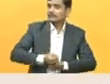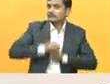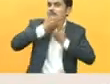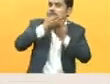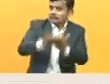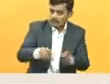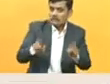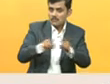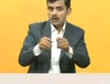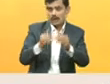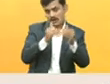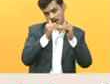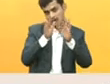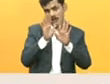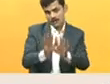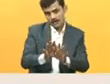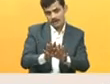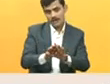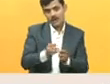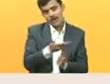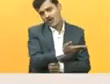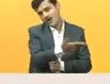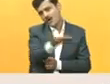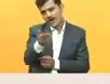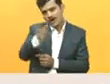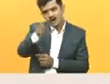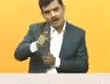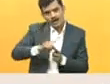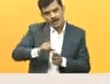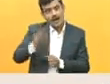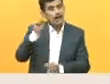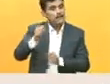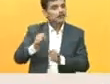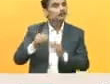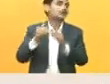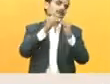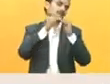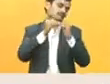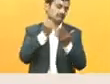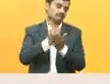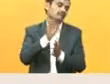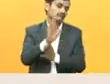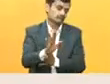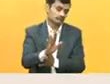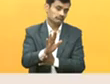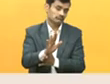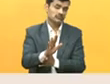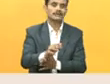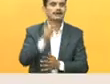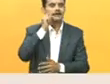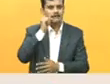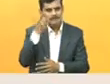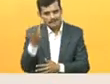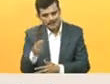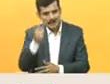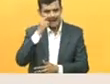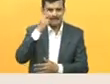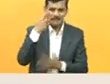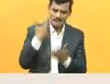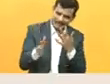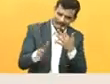creed or community. Everyone to have an equal opportunity so that he or she can